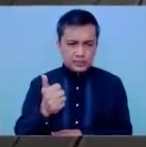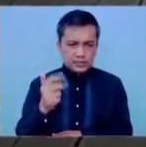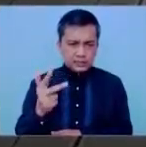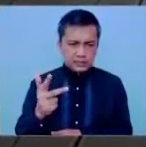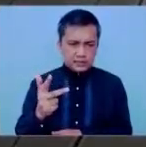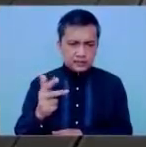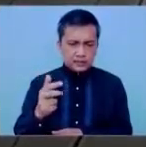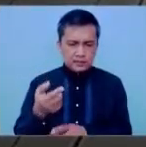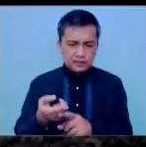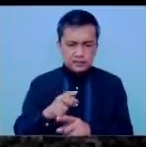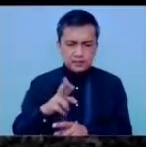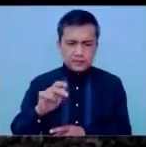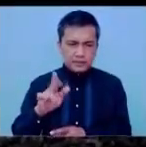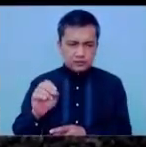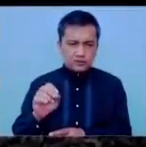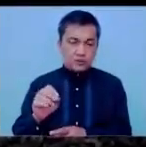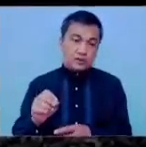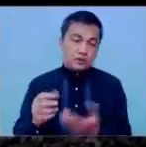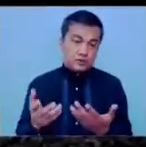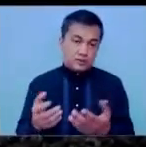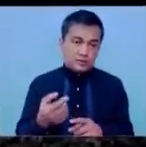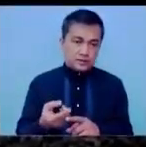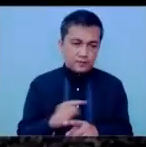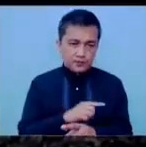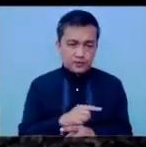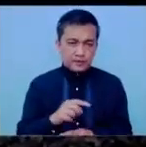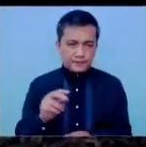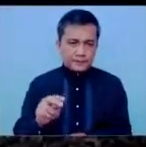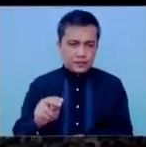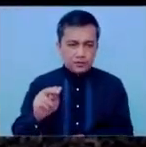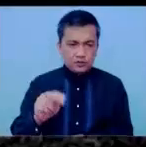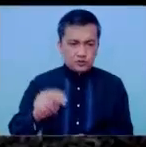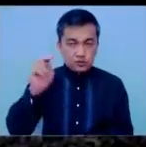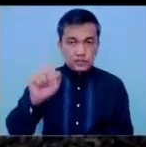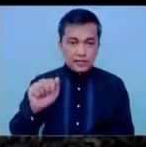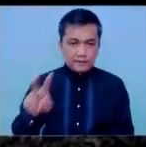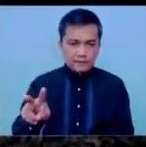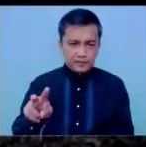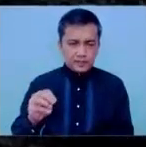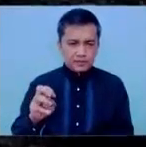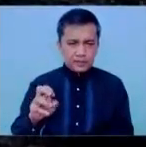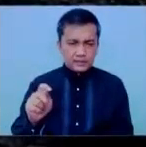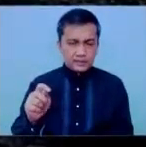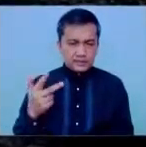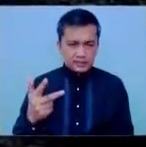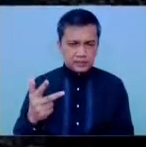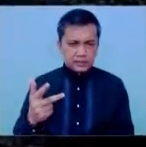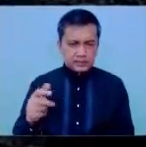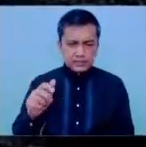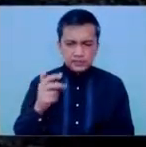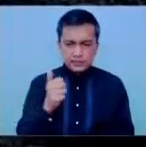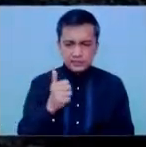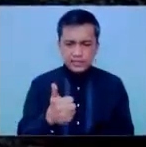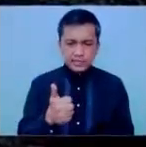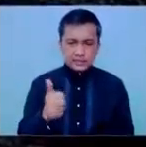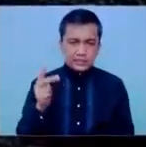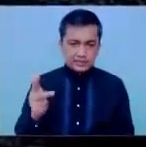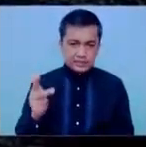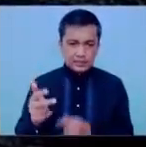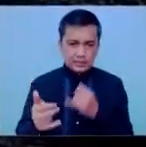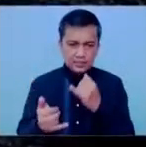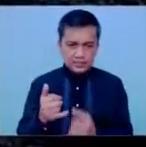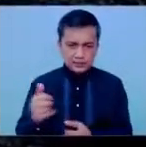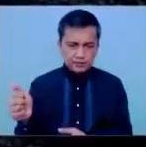Recto Station. Kung manggagaling naman sa North Avenue ng MRT 3, 10:30 p.m. po ang huling